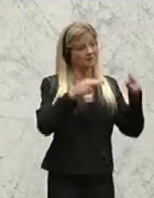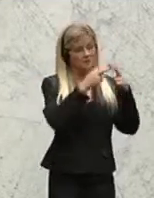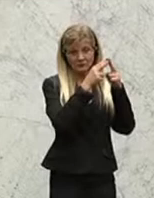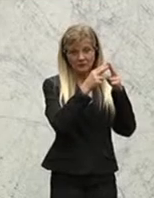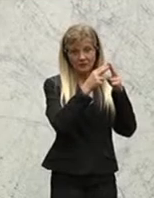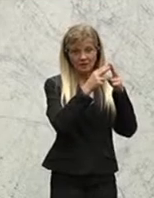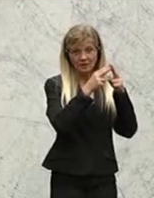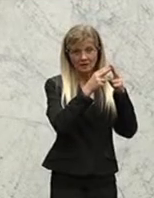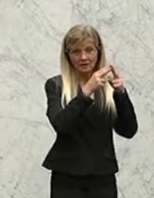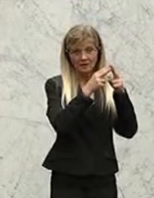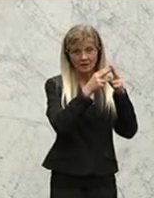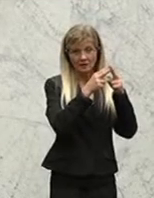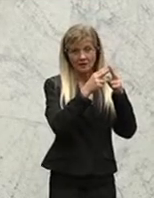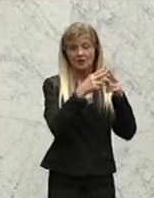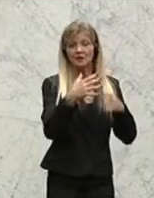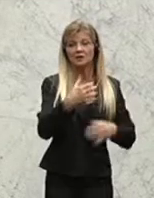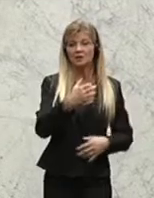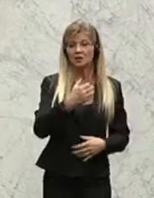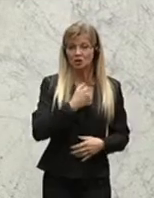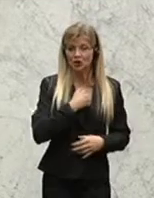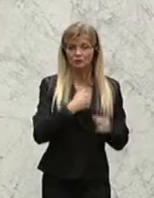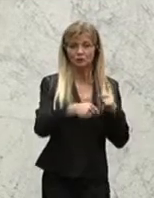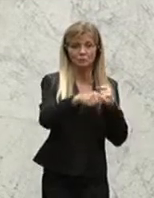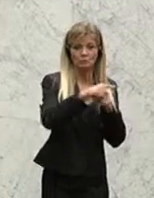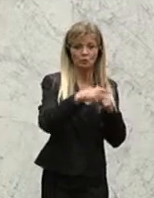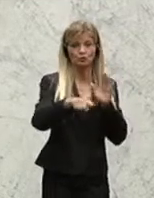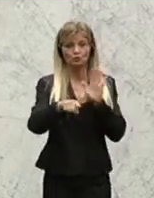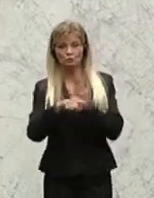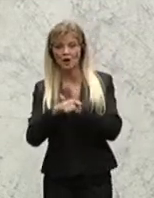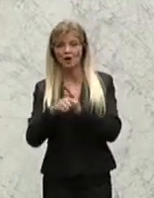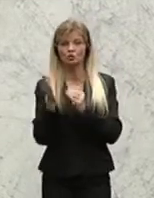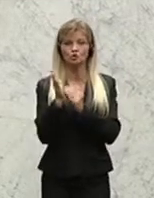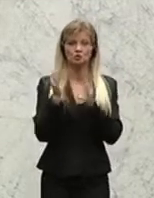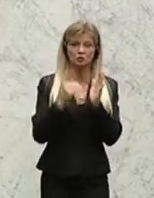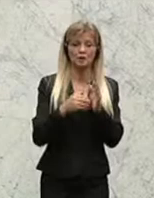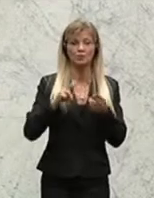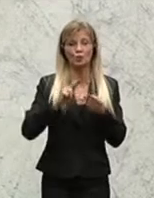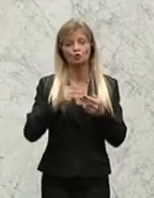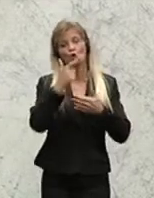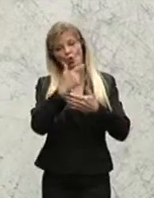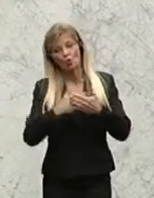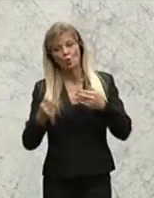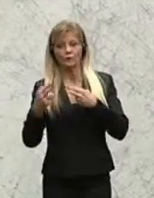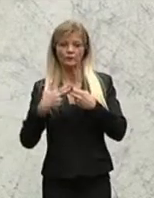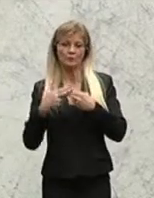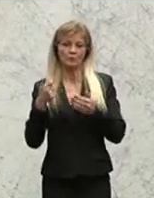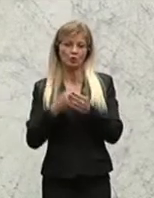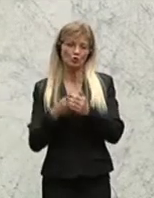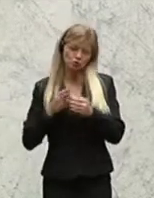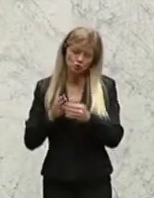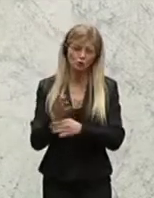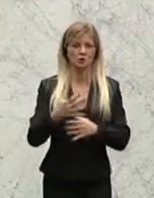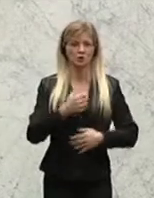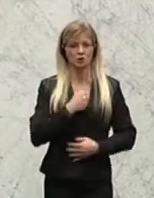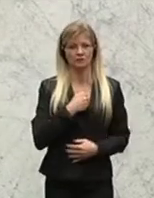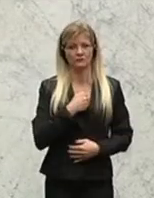Sozialpartnern ein Durchbruch beim Bonus-Malus-System sowie bei den Lohnnebenkosten erreicht. Daneben wurde auch